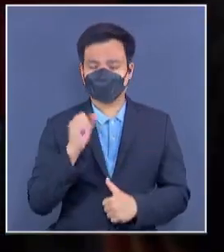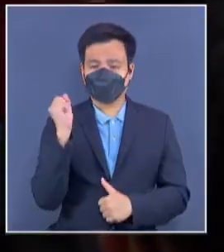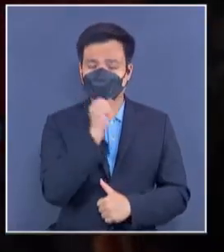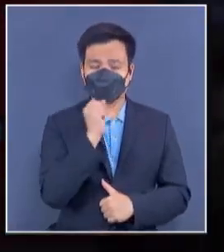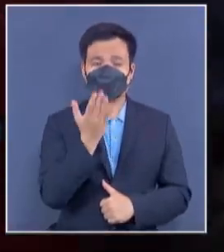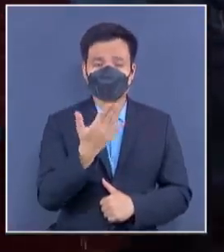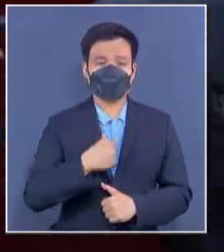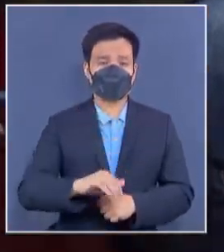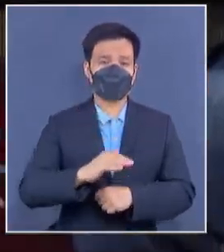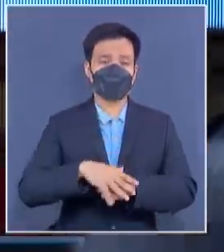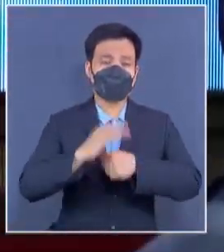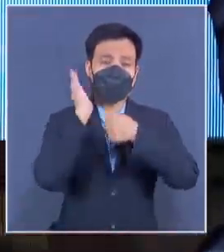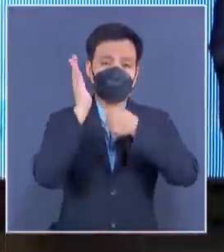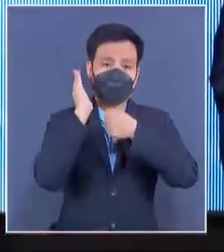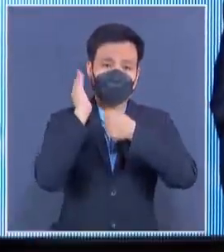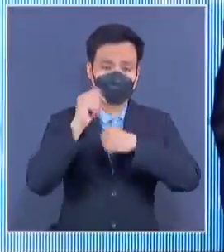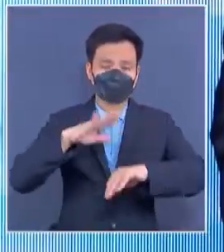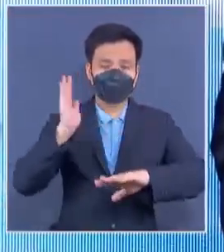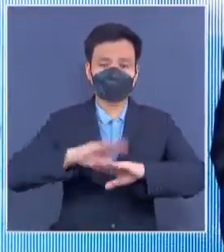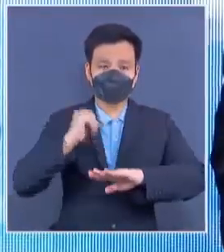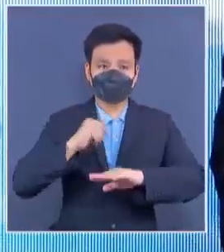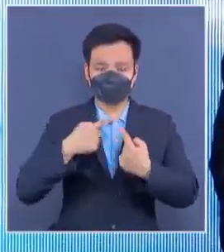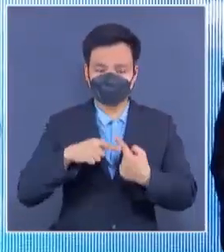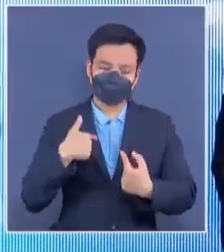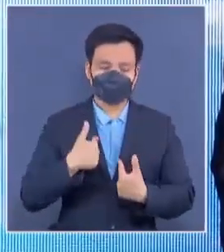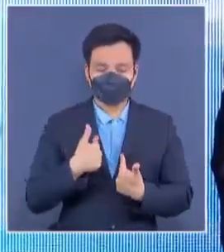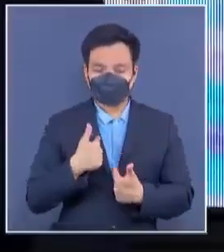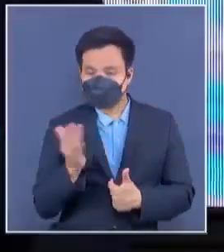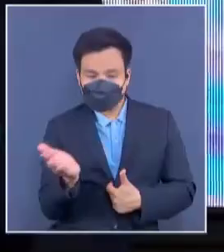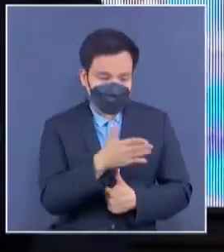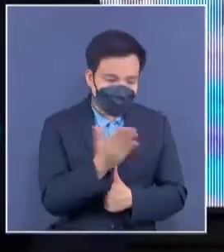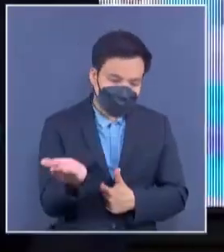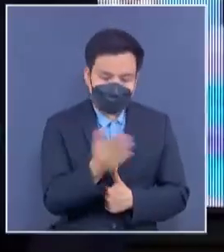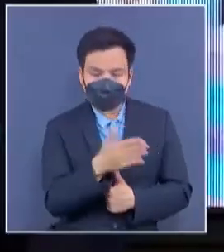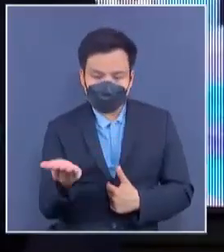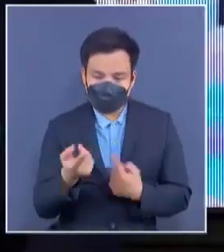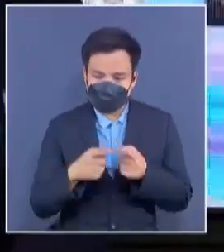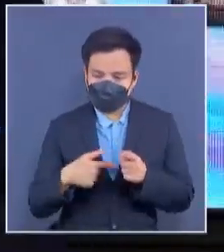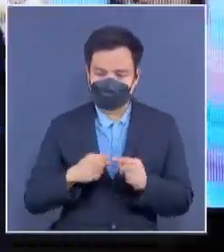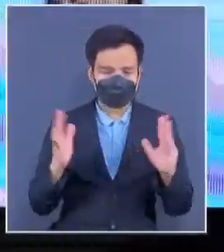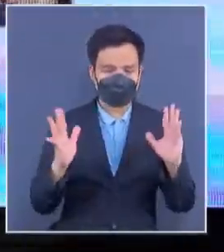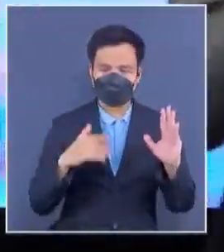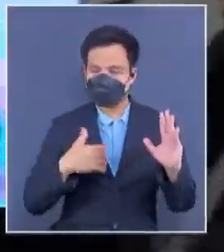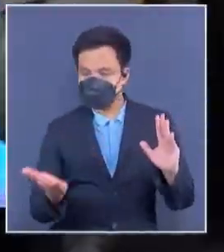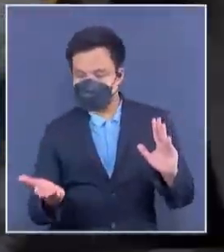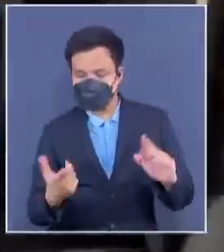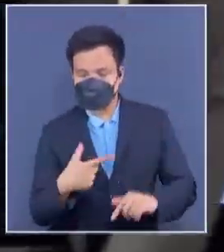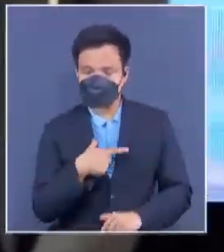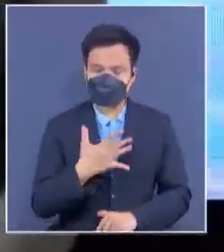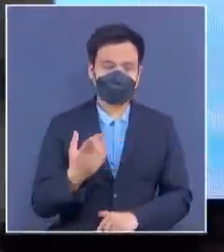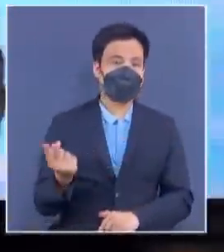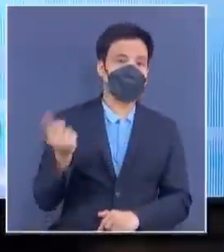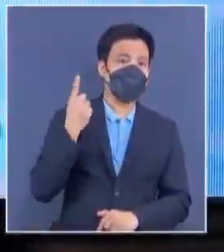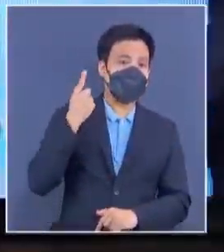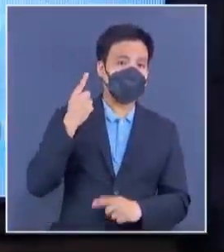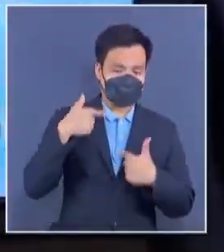ก่อนมากความสามารถนุ่มกันภัยได้ทำหน้าที่พิธีกรตามปกติแต่ดันเกิดไม่ถูกใจฝ่ายใดฝ่ายหนึ่งค่ะแล้วก็ถูกต่อว่าอย่างหนัก